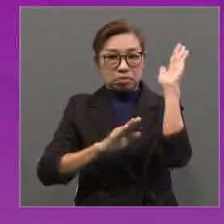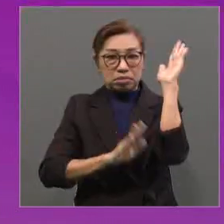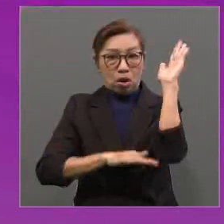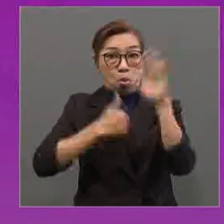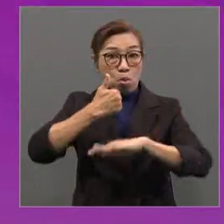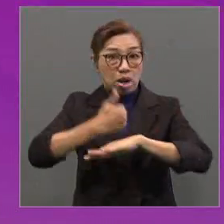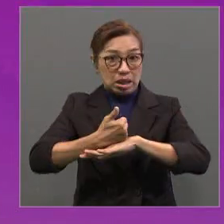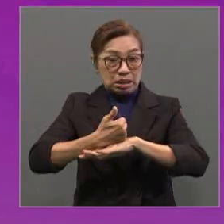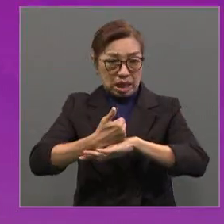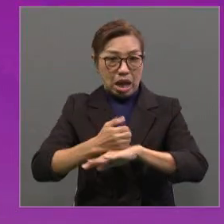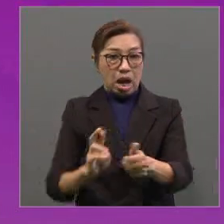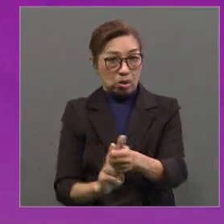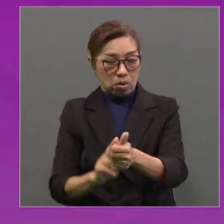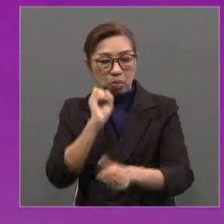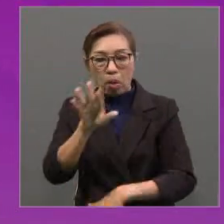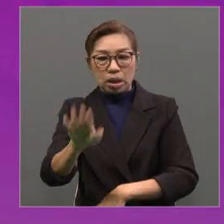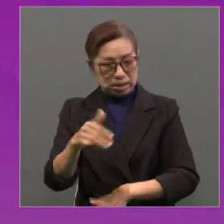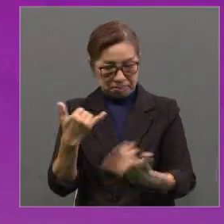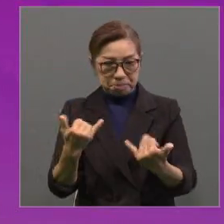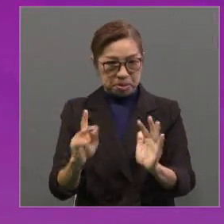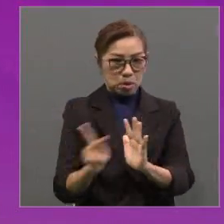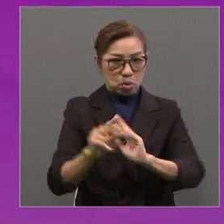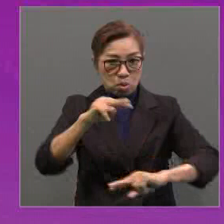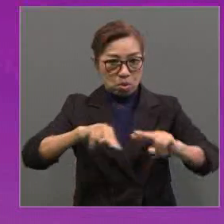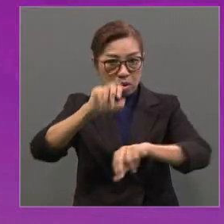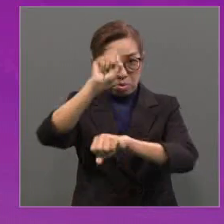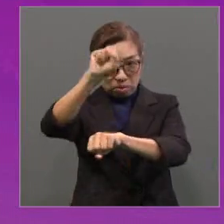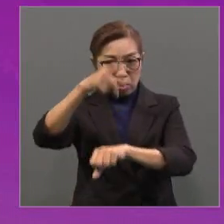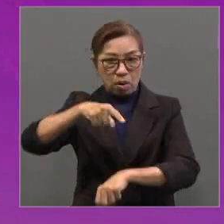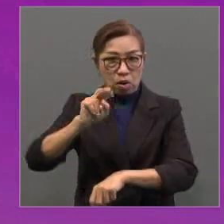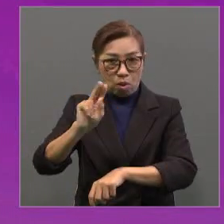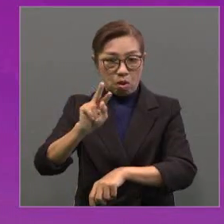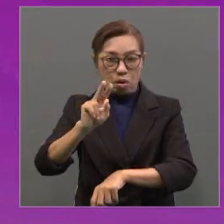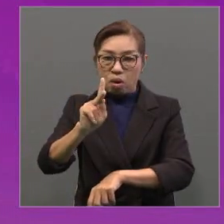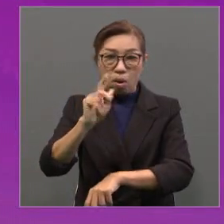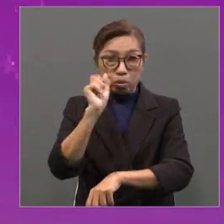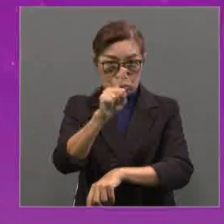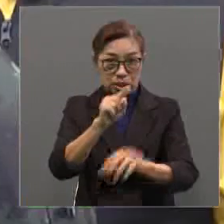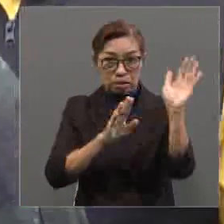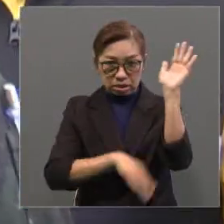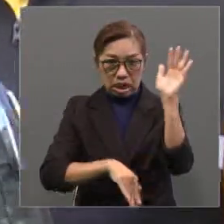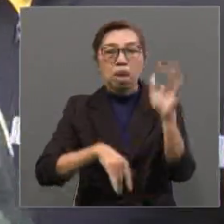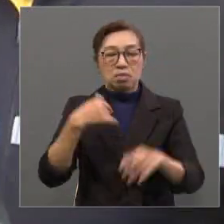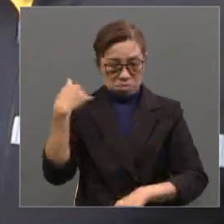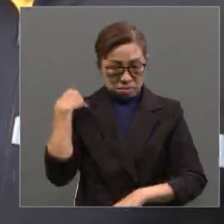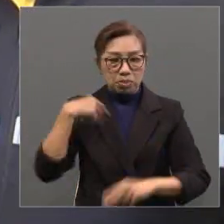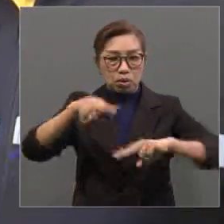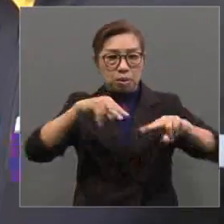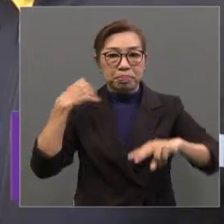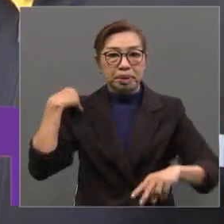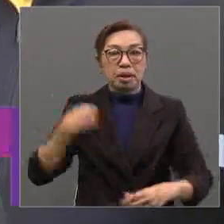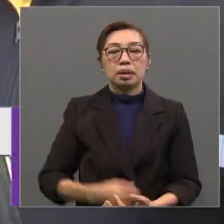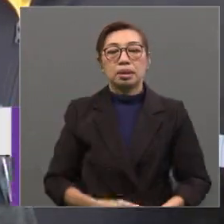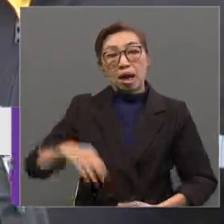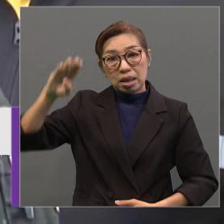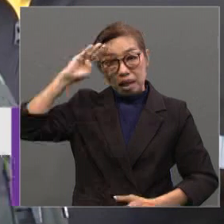ถึงมาตรการในการควบคุมการขนย้ายในพื้นที่ประกาศพ.ร.ก.ฉุกเฉินครับโดยพลตรีปราโมทพรมอินทร์รองแ